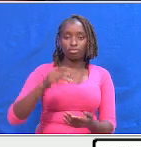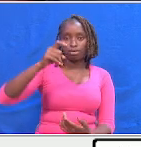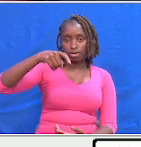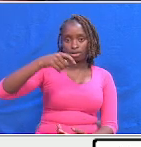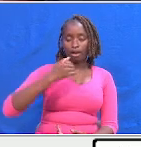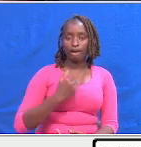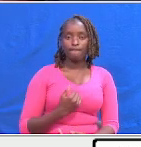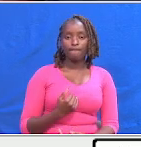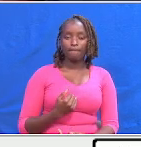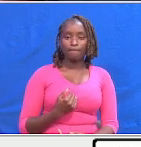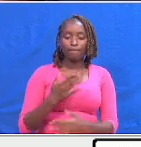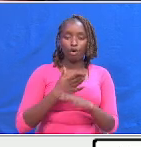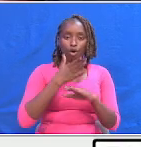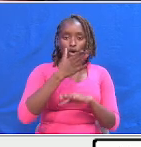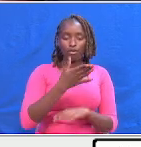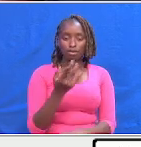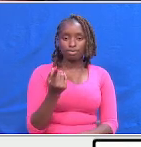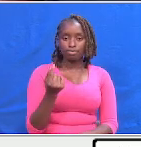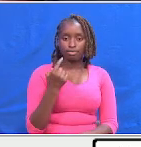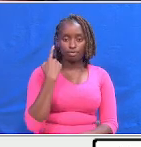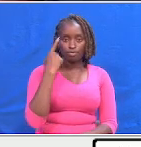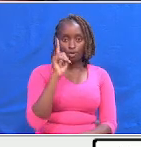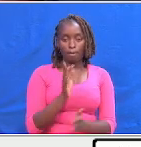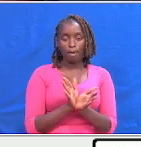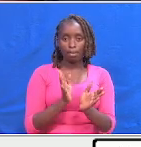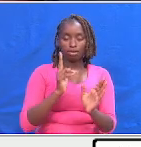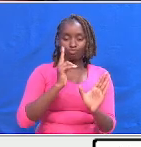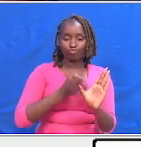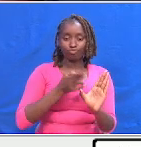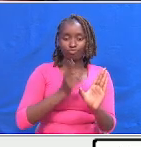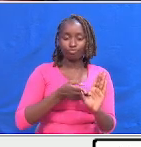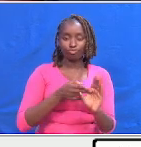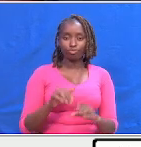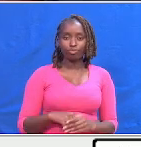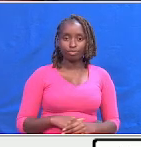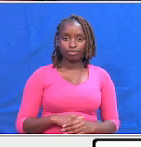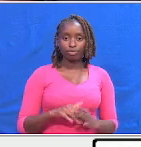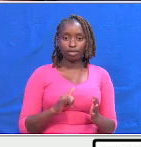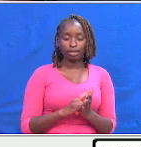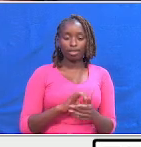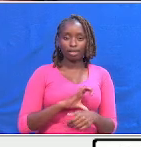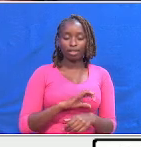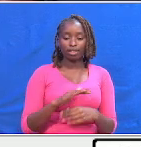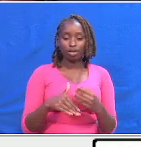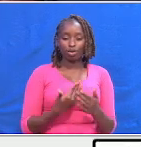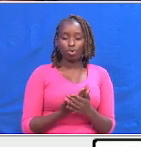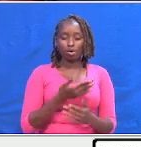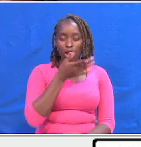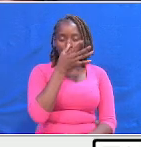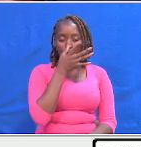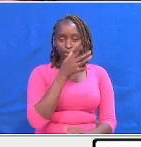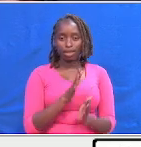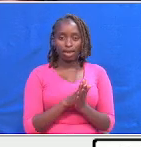necessary beyond the casual public participation. This culture of lies,